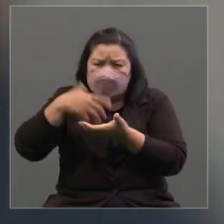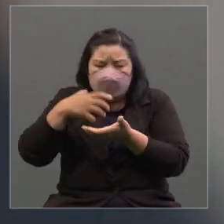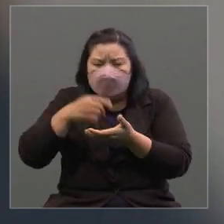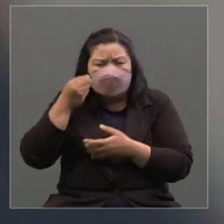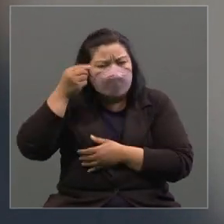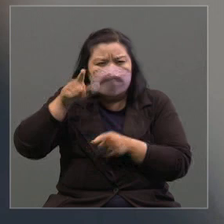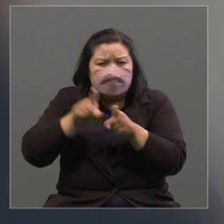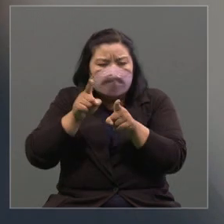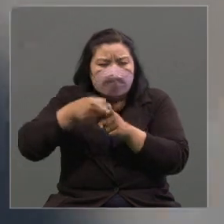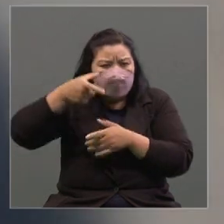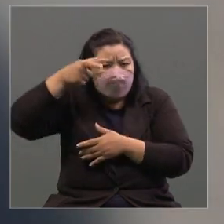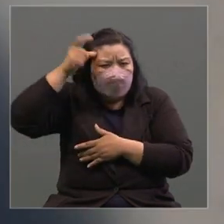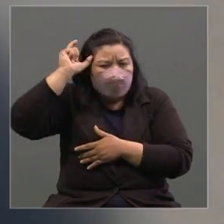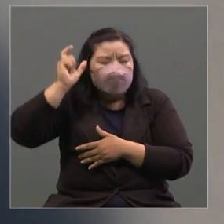คะ